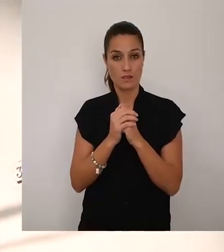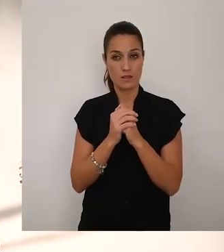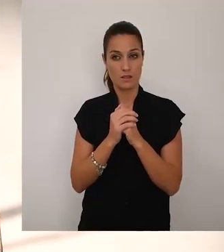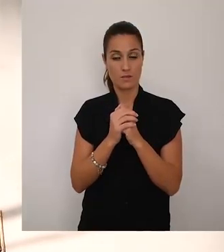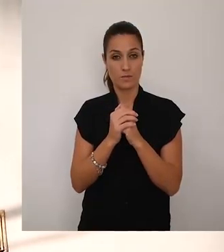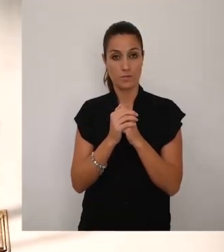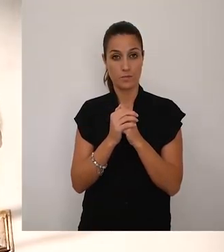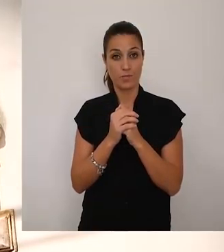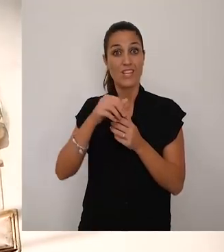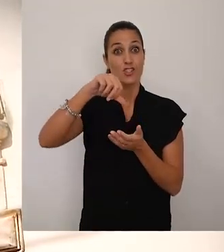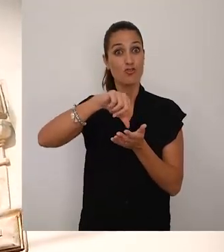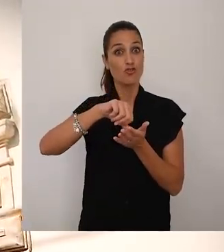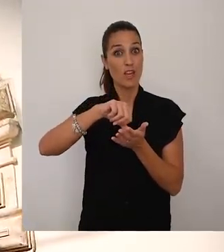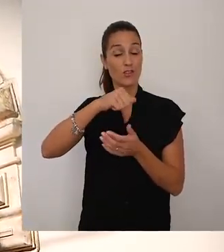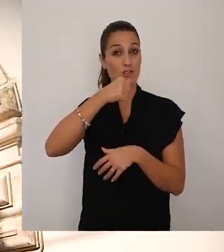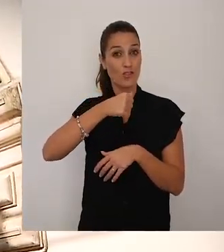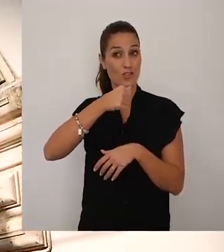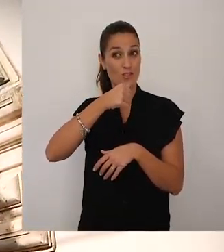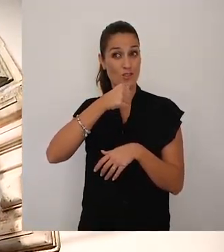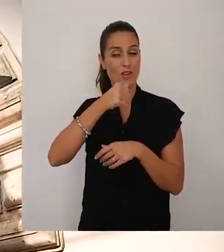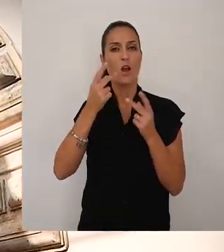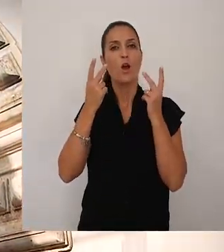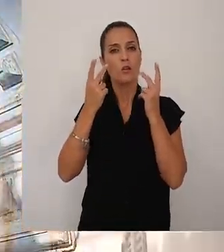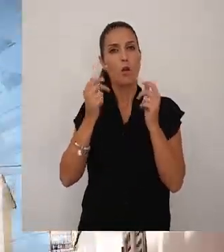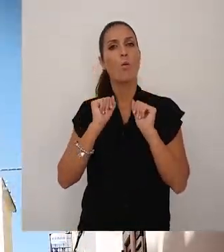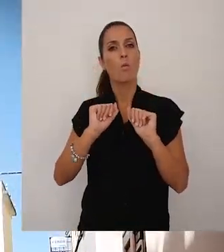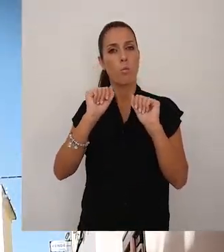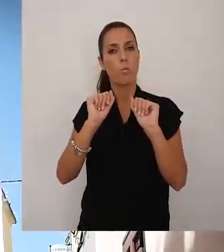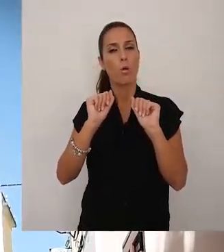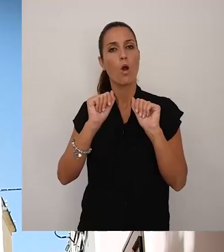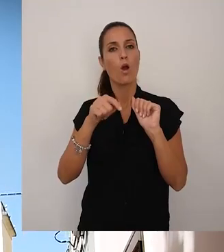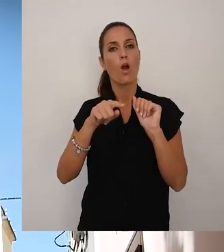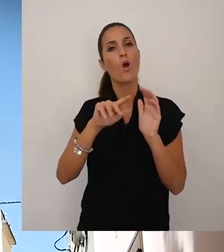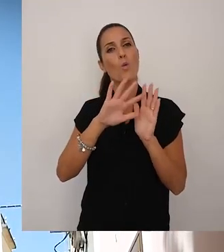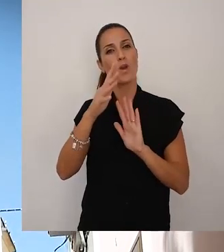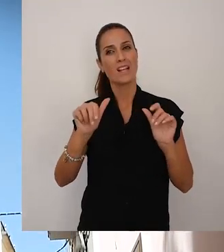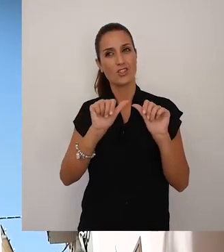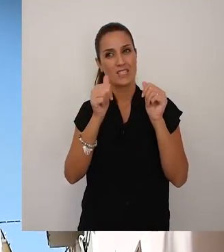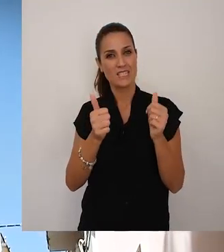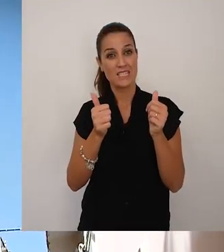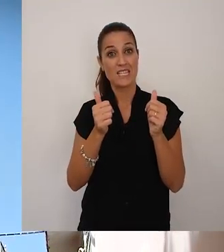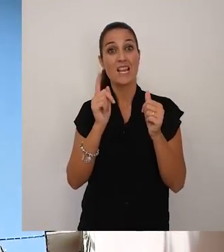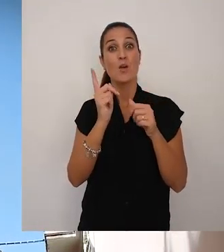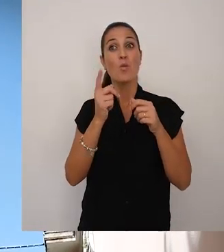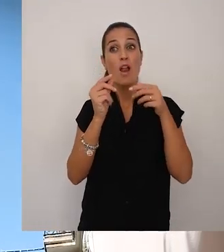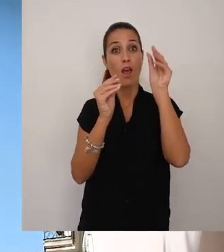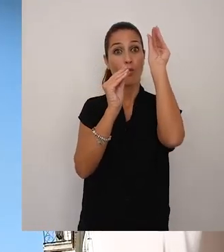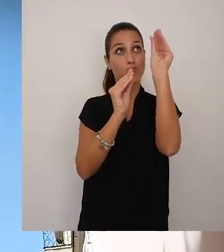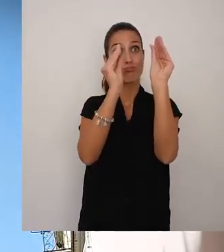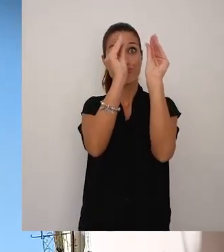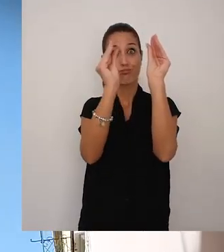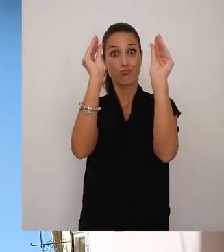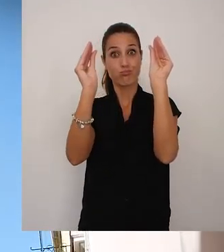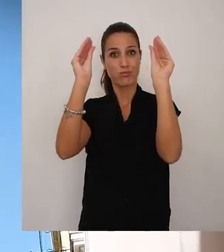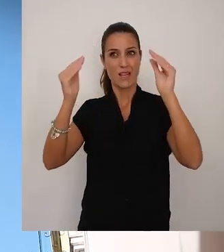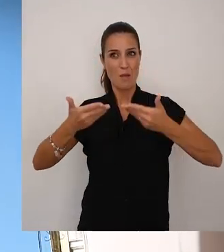Nel cuore di Sternatia si possono individuare altre tipologie architettoniche dell'antica società salentina, come il Mignano,